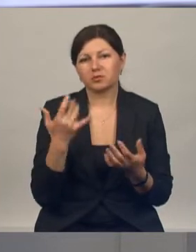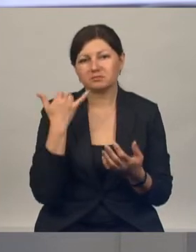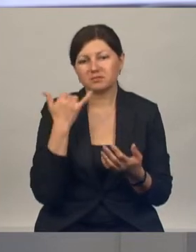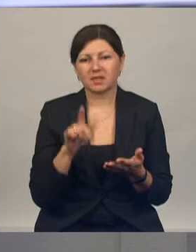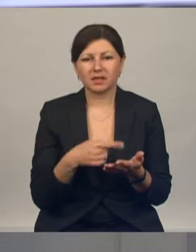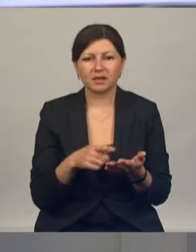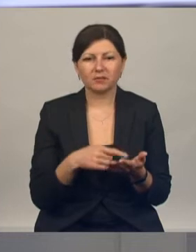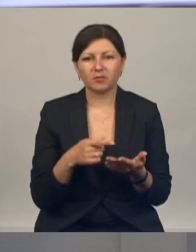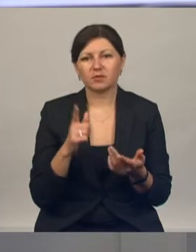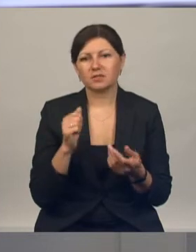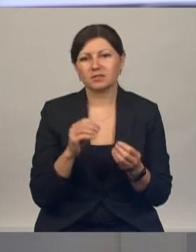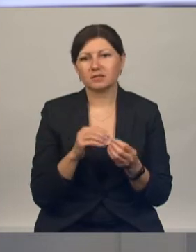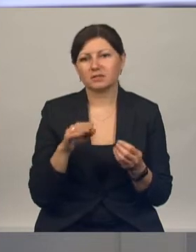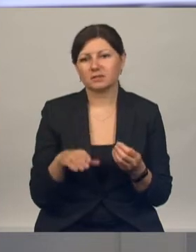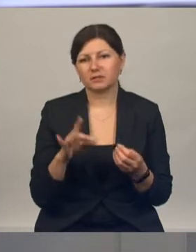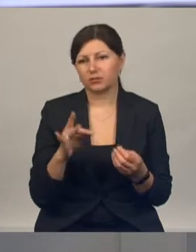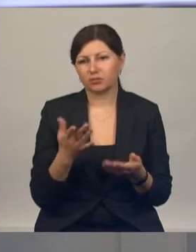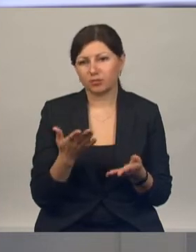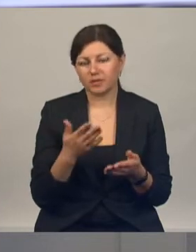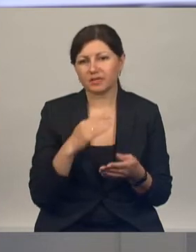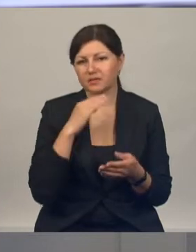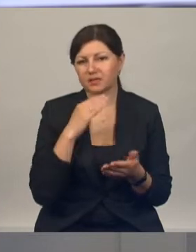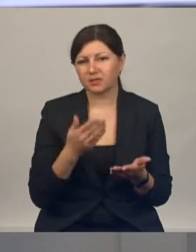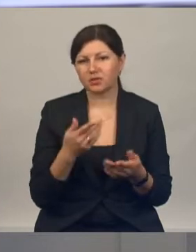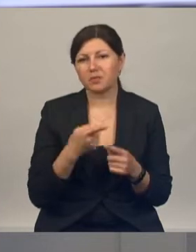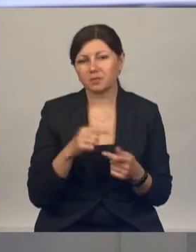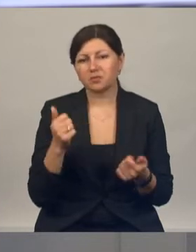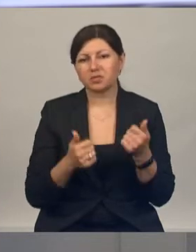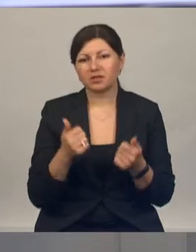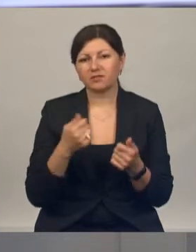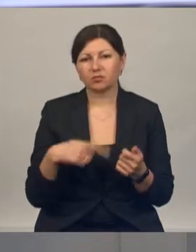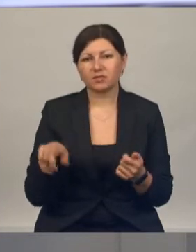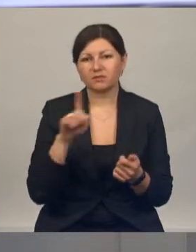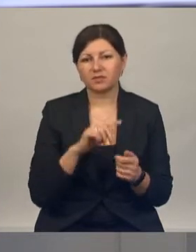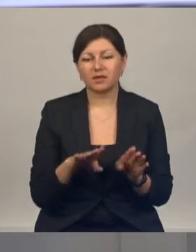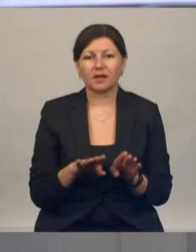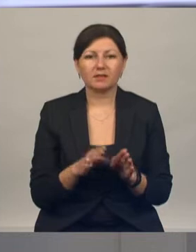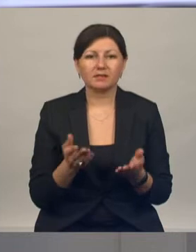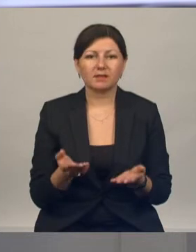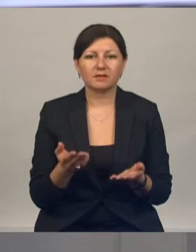ну, буквально там за 10 тысяч рублей. И поэтому соревнуются везде. Ну а так,